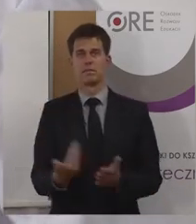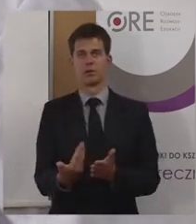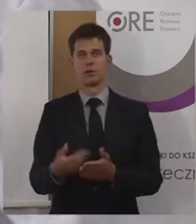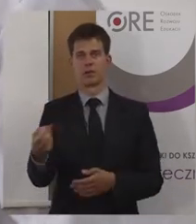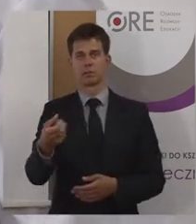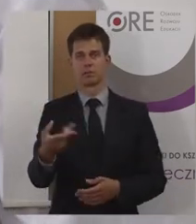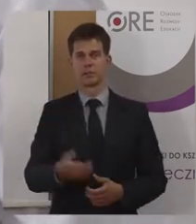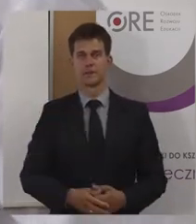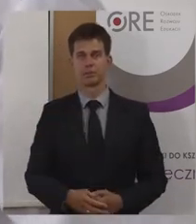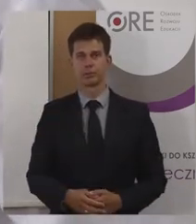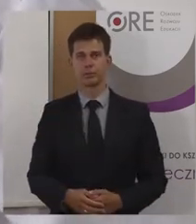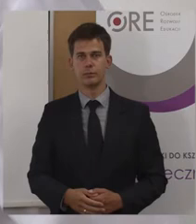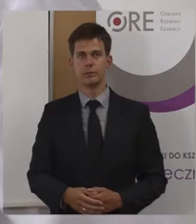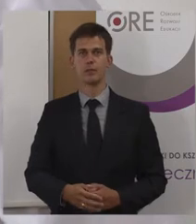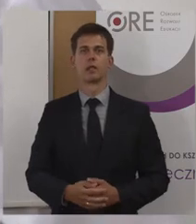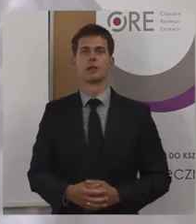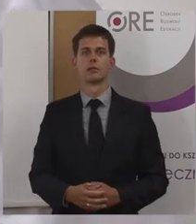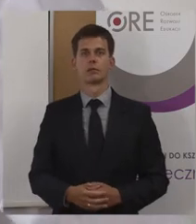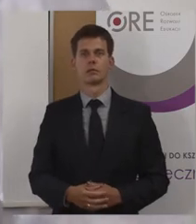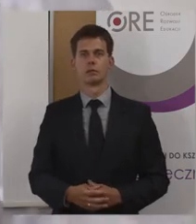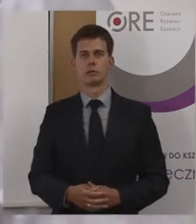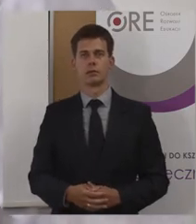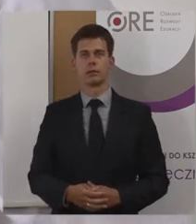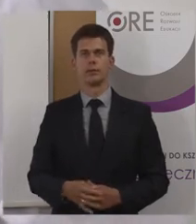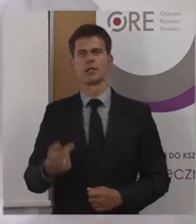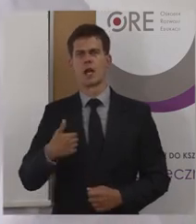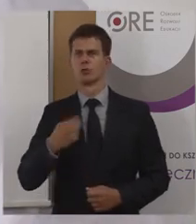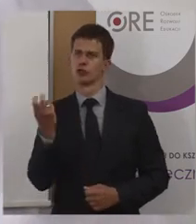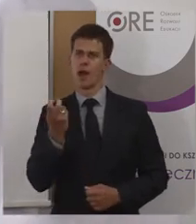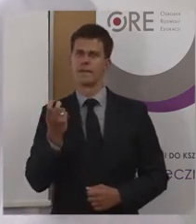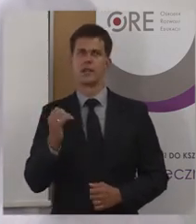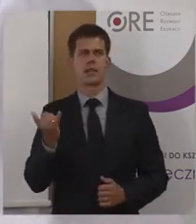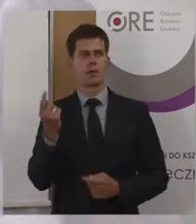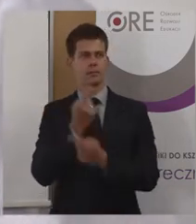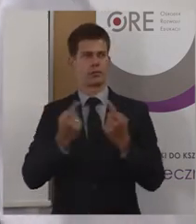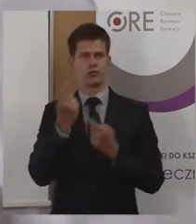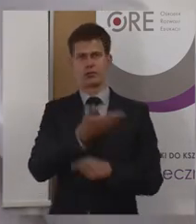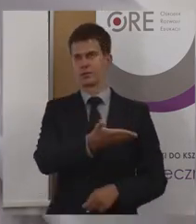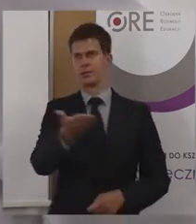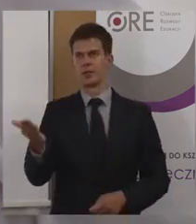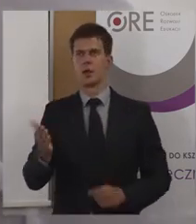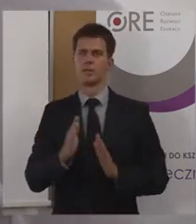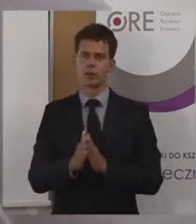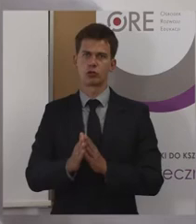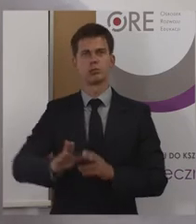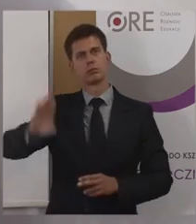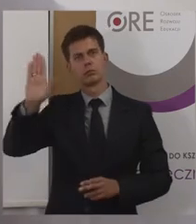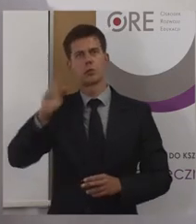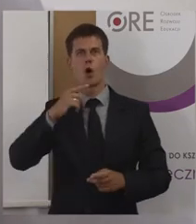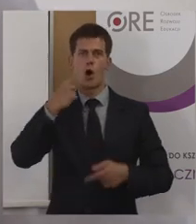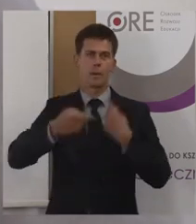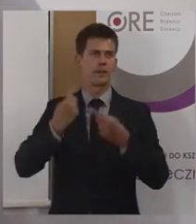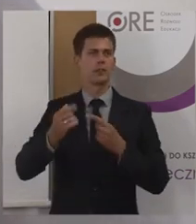Proszę Państwa, ja jestem ciekaw, jakie są Państwa oczekiwania, byśmy tutaj być może mogli na